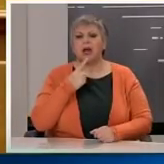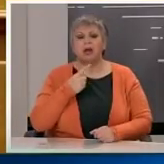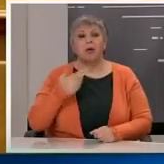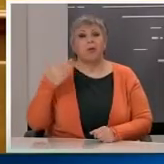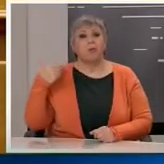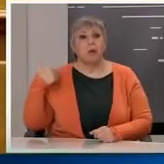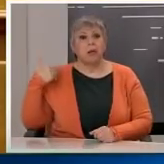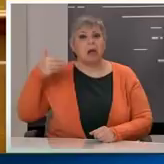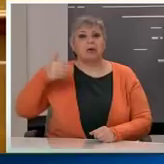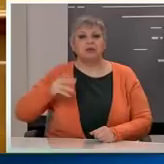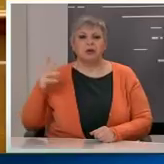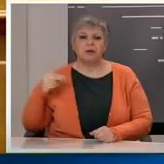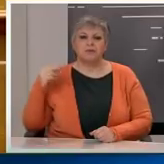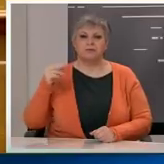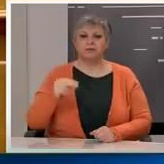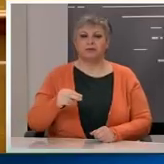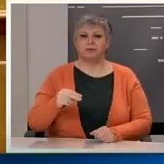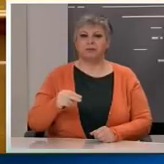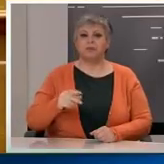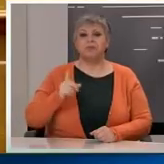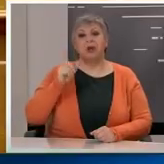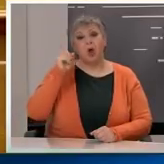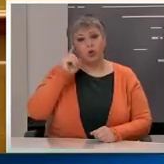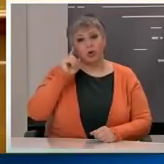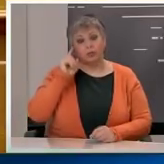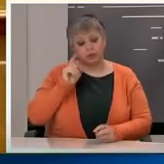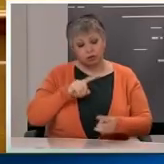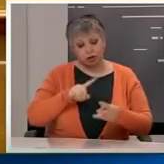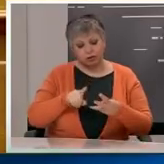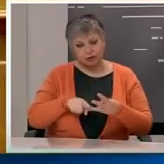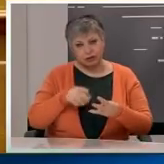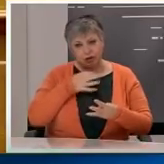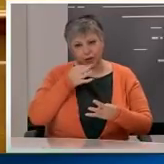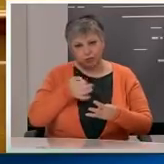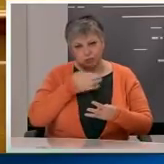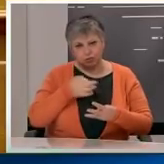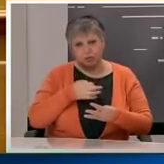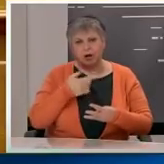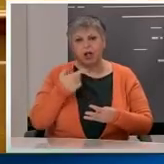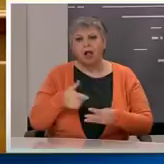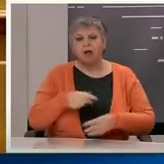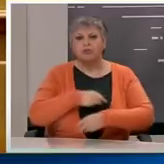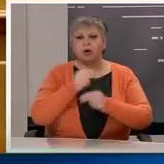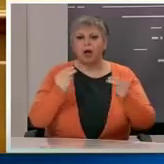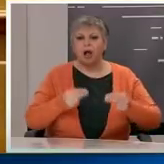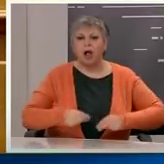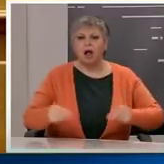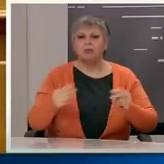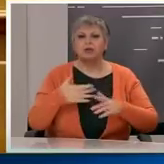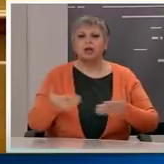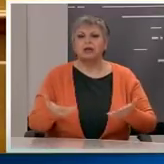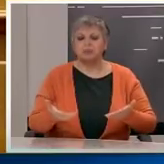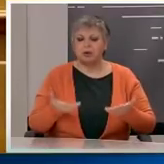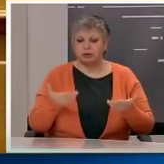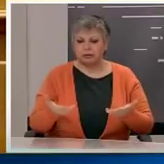λοιπόν ότι πραγματικά καταραίει αυτή η επιχειρηματολογία επειδή ακριβώς προσβάλλει τον